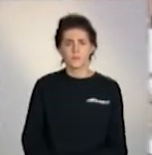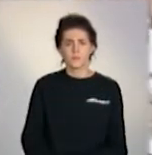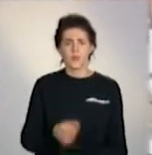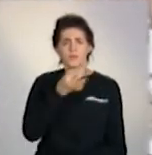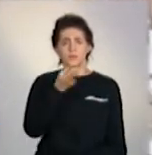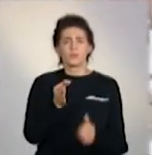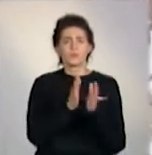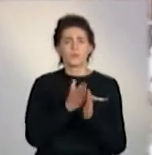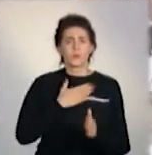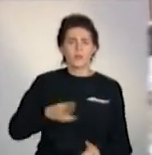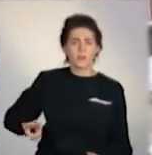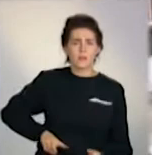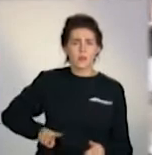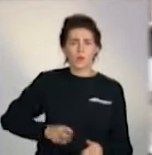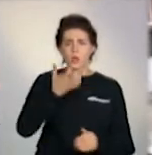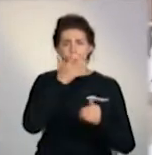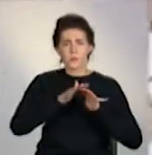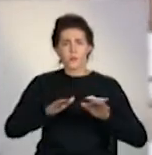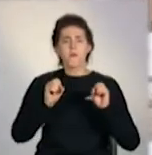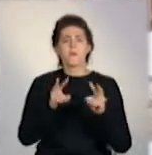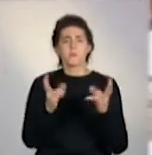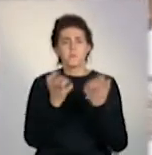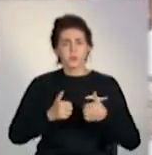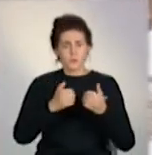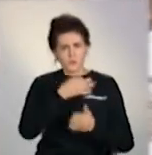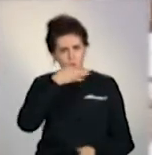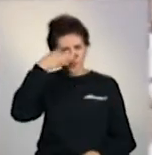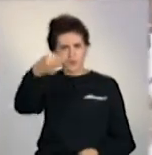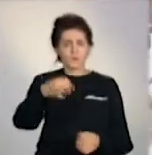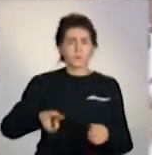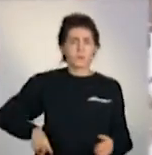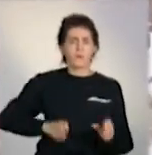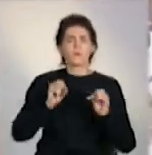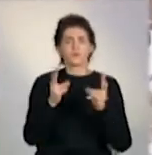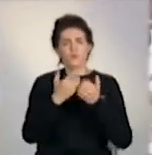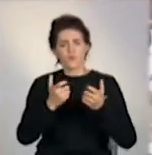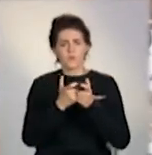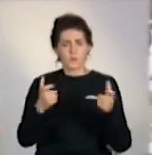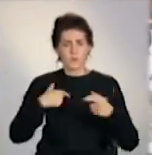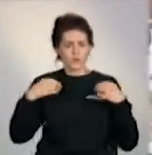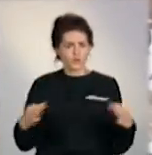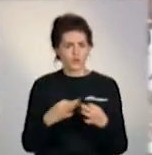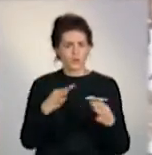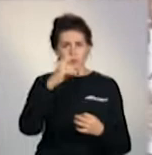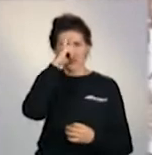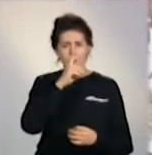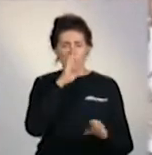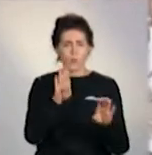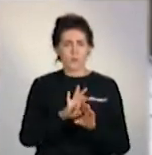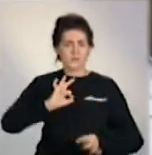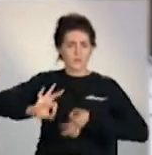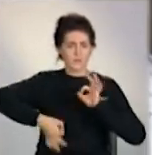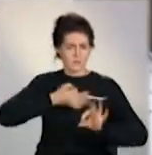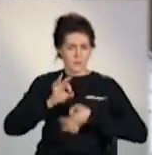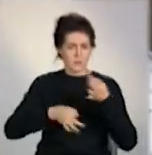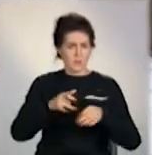теплосети, пускай он эти платежки, как они насчитывают, я просто не понимаю. Это вообще, ну, это издевательство над народом.